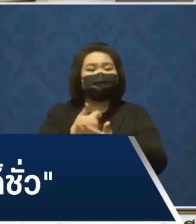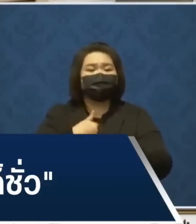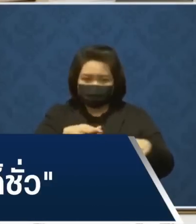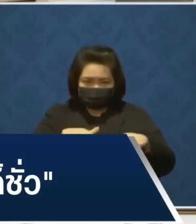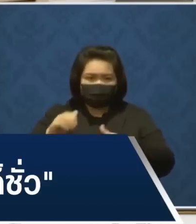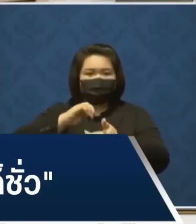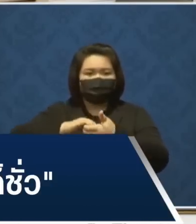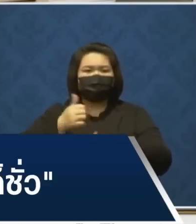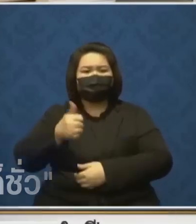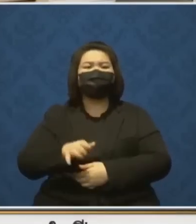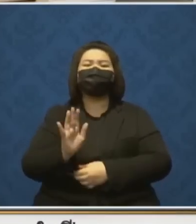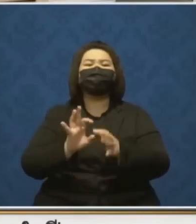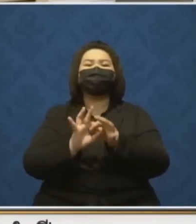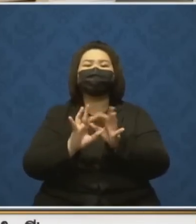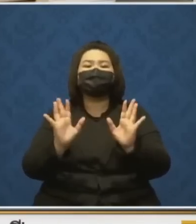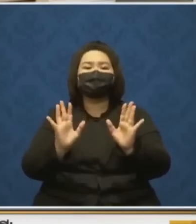ความรวมมอท่านไม่ต้องหวงอ่ะครับ